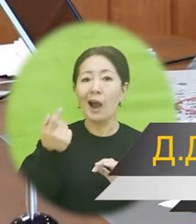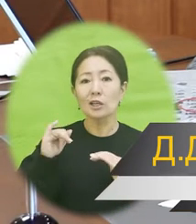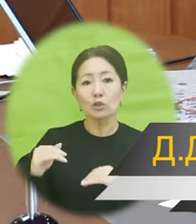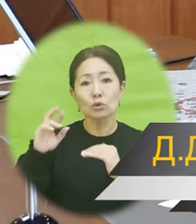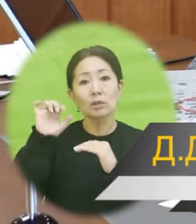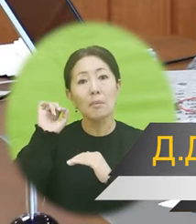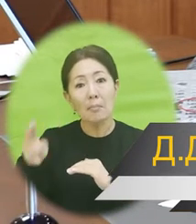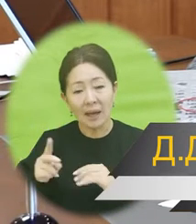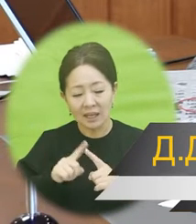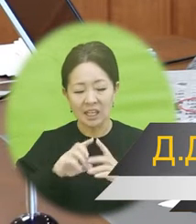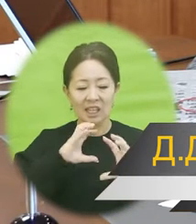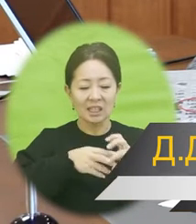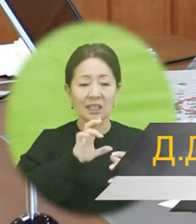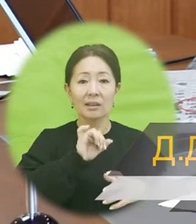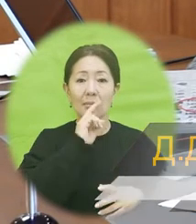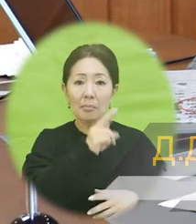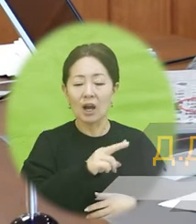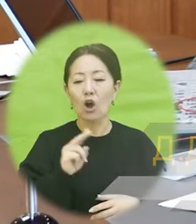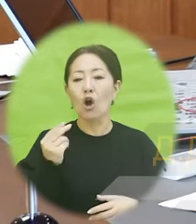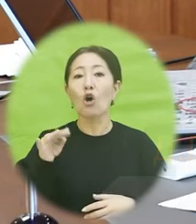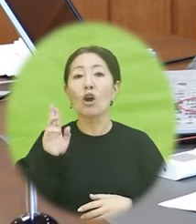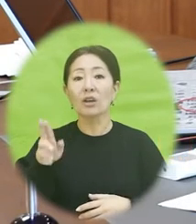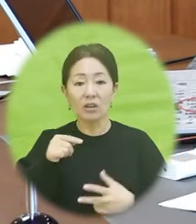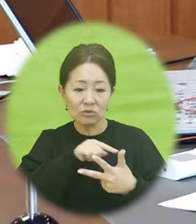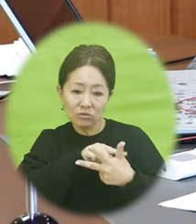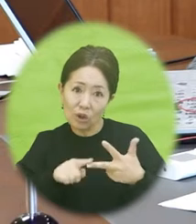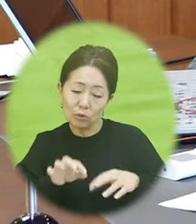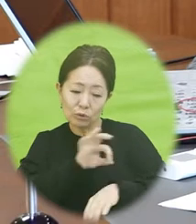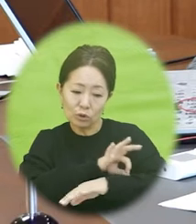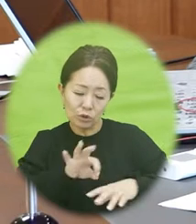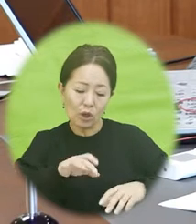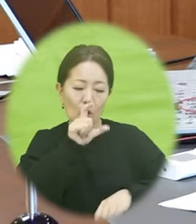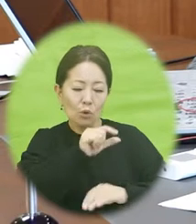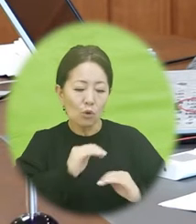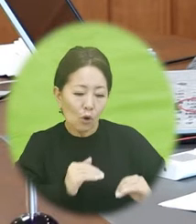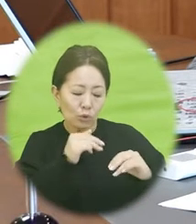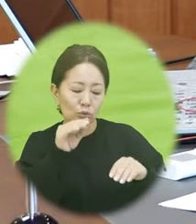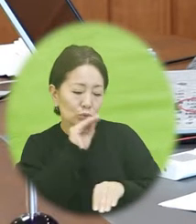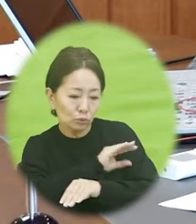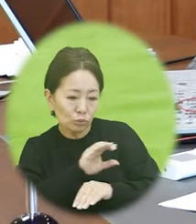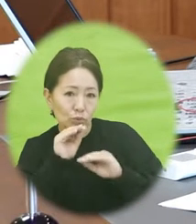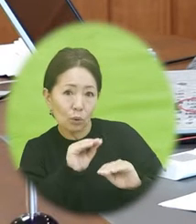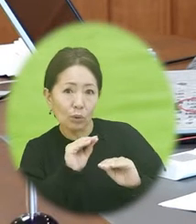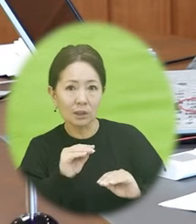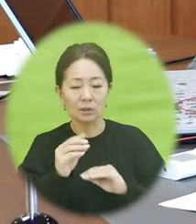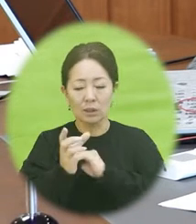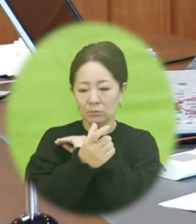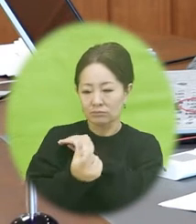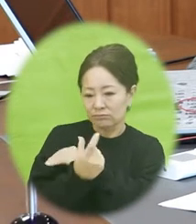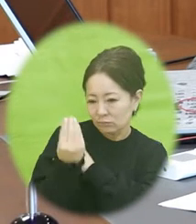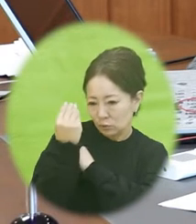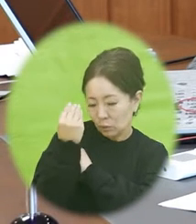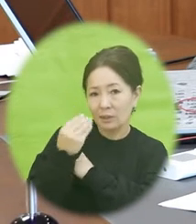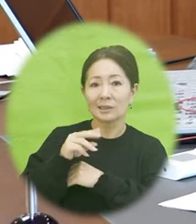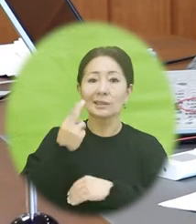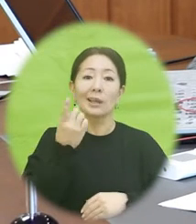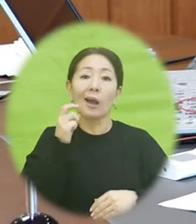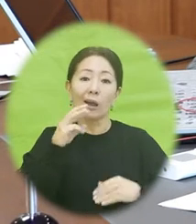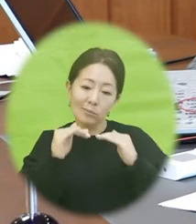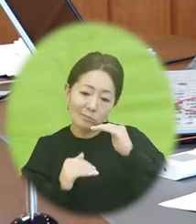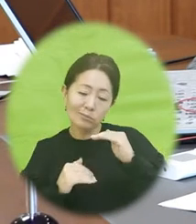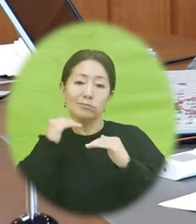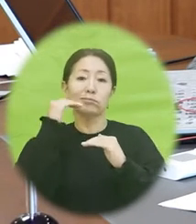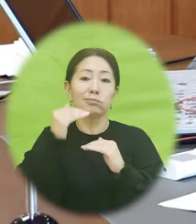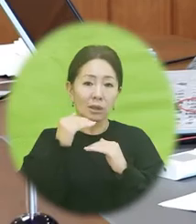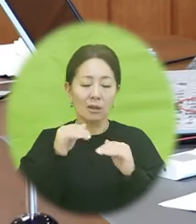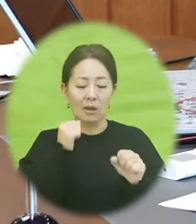банк, Койкагийн төслүүдээр хүний нөөцийн хөгжлийн асуудал, сургалт, судалгаа, ялангуяа энэ сахим сургалтыг шин төвшөнд аваач,